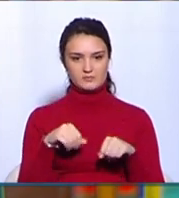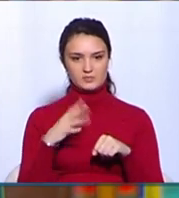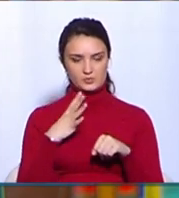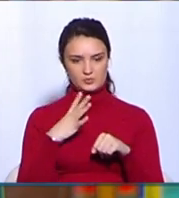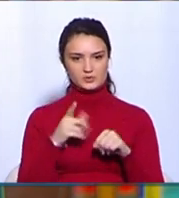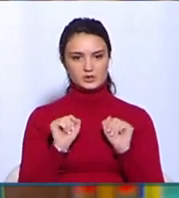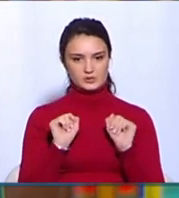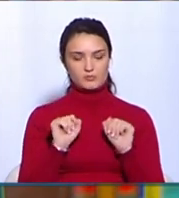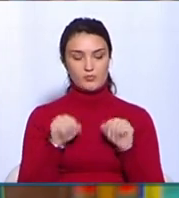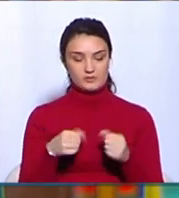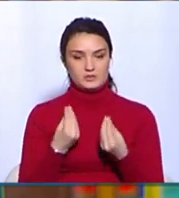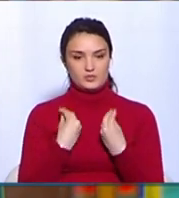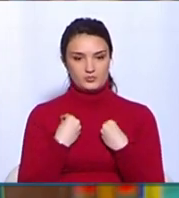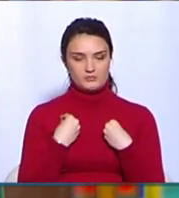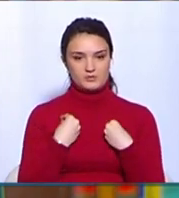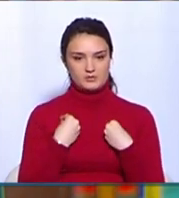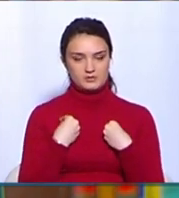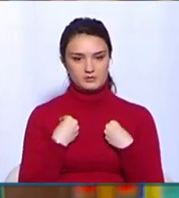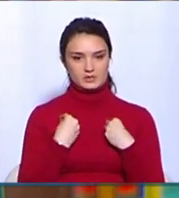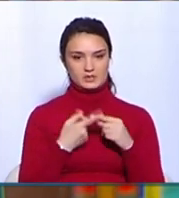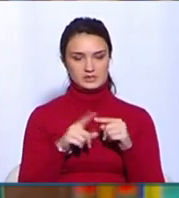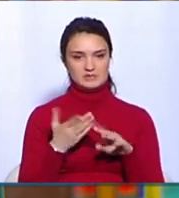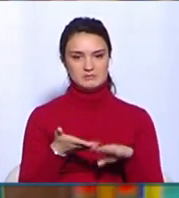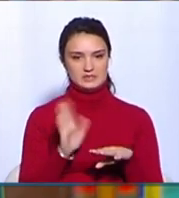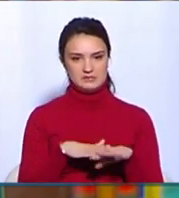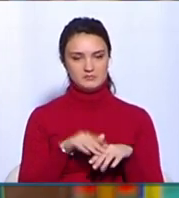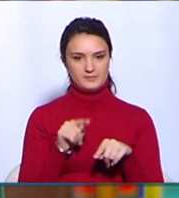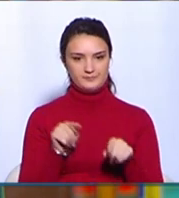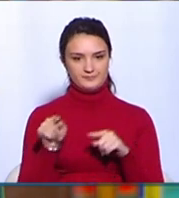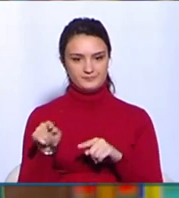გახდეს საშუალება, მოგვეცეს საშუალება დავსვათ ეს მძიმე